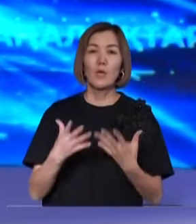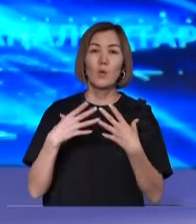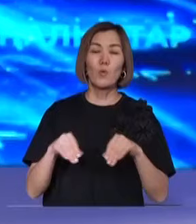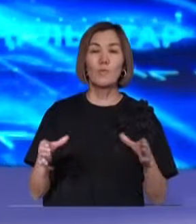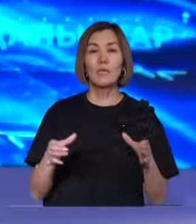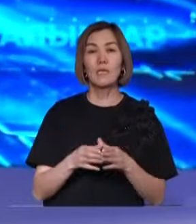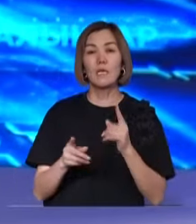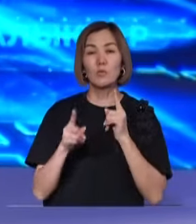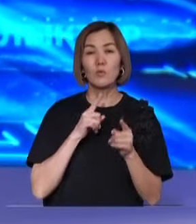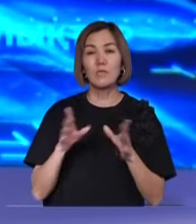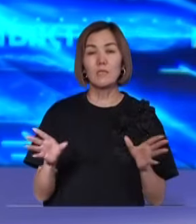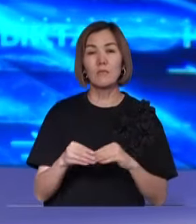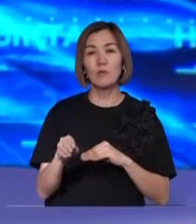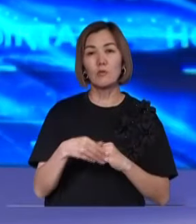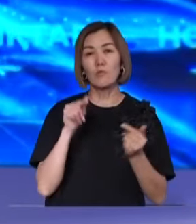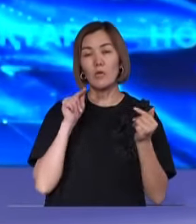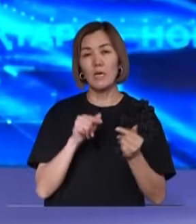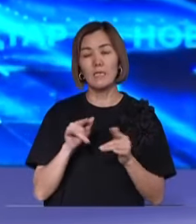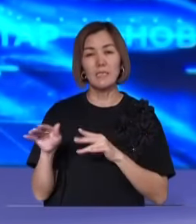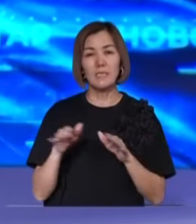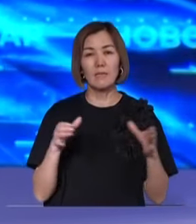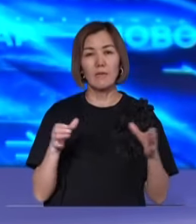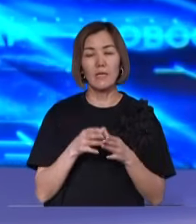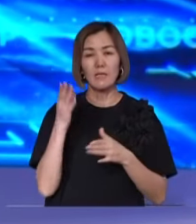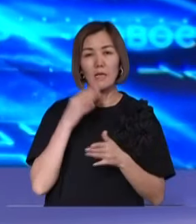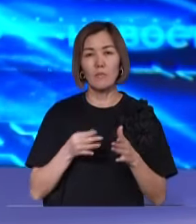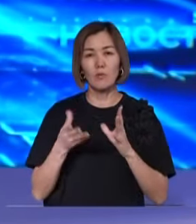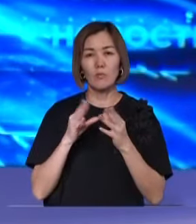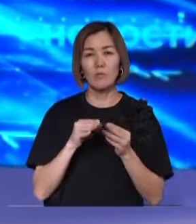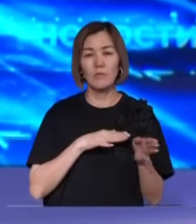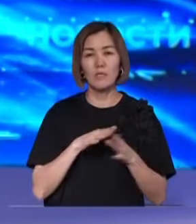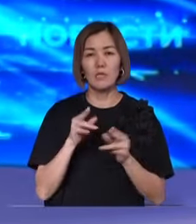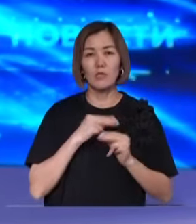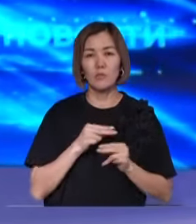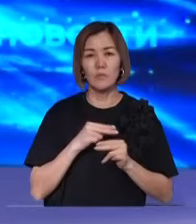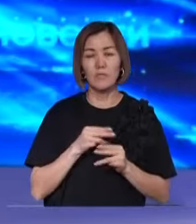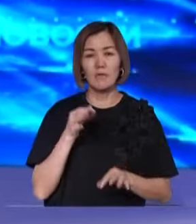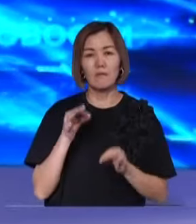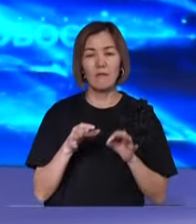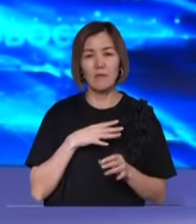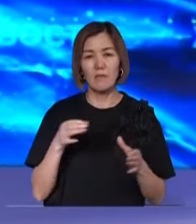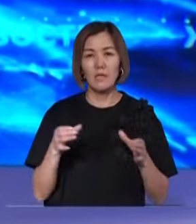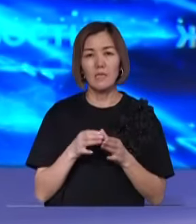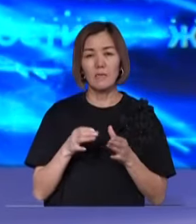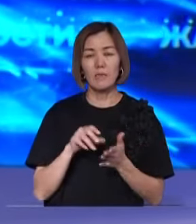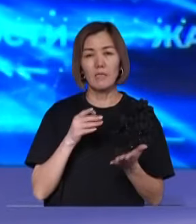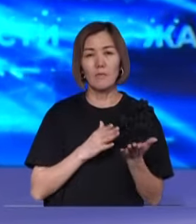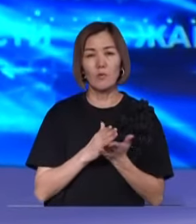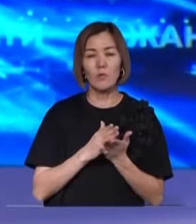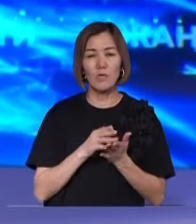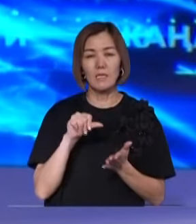Қоғамдық кеңес отырысында сыбайлас жемқорлыққа қарсы іс-қимыл агенттігінің Алматы облысы бойынша атқарып жатқан жұмыстары да